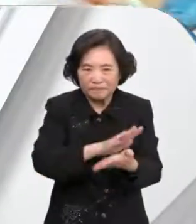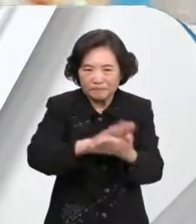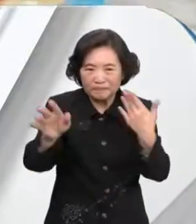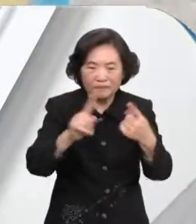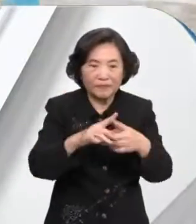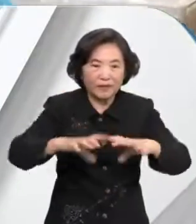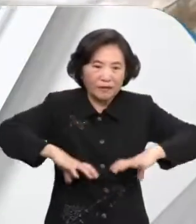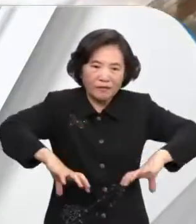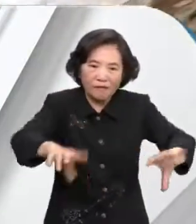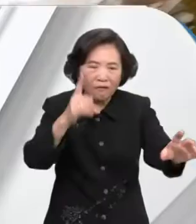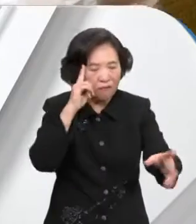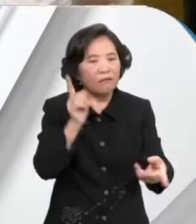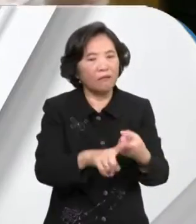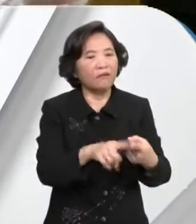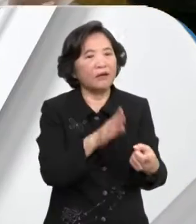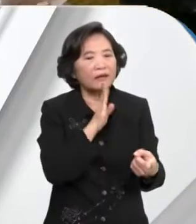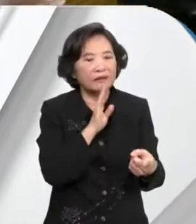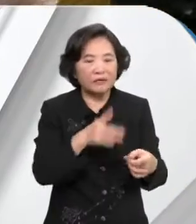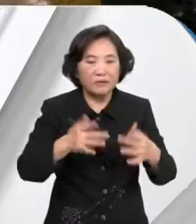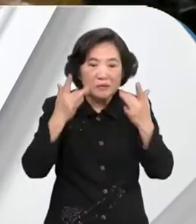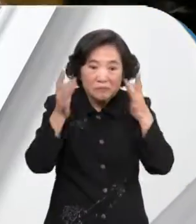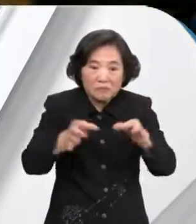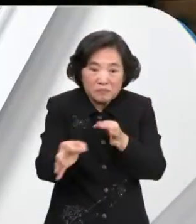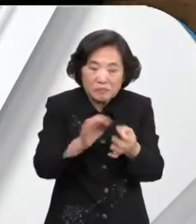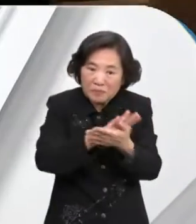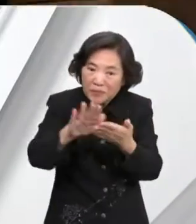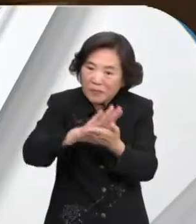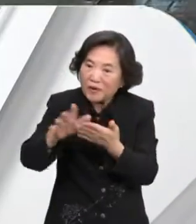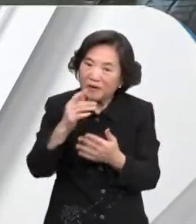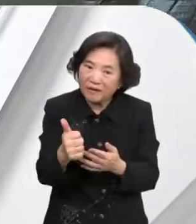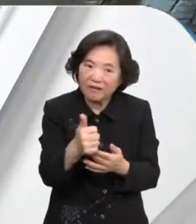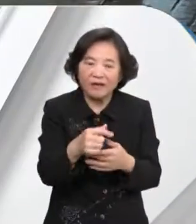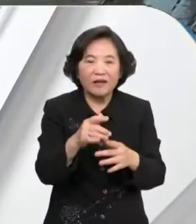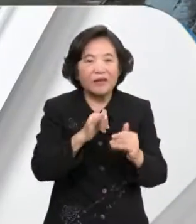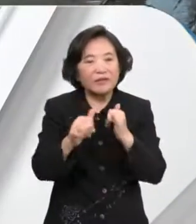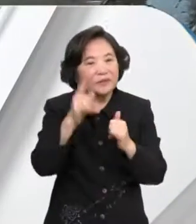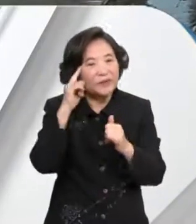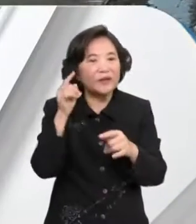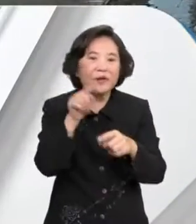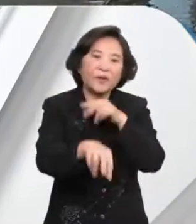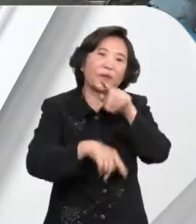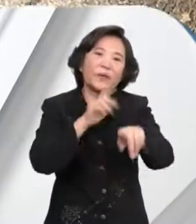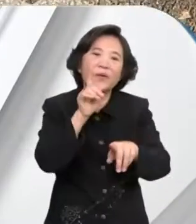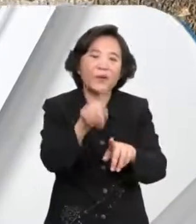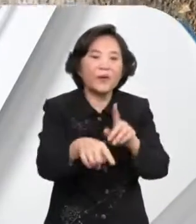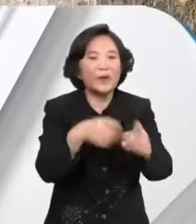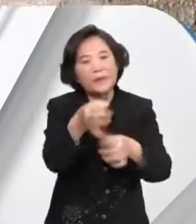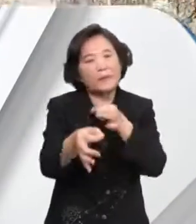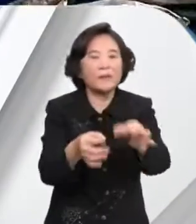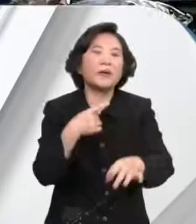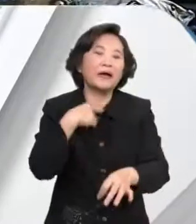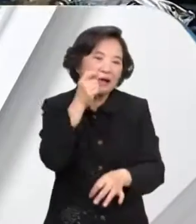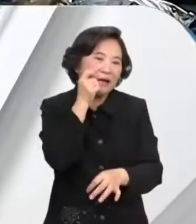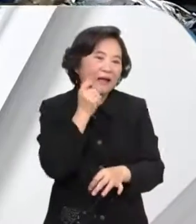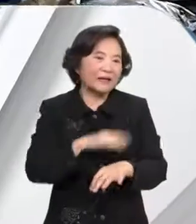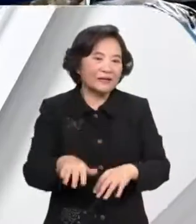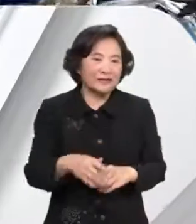点头表示认同。因为市场变得卫生清理，民众们会较常来捞来买东西。